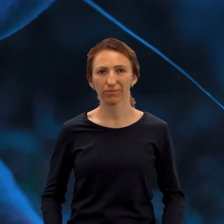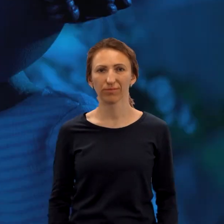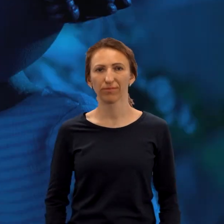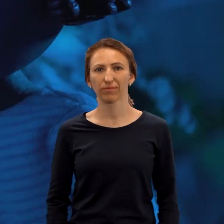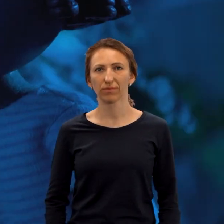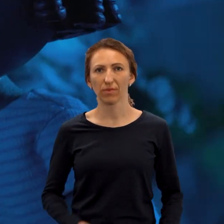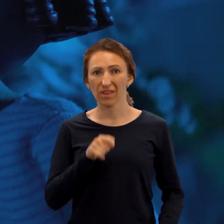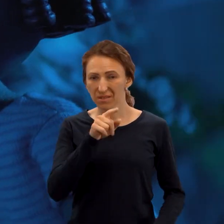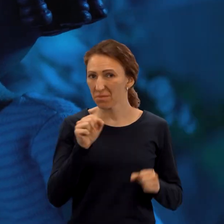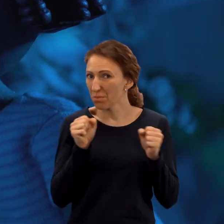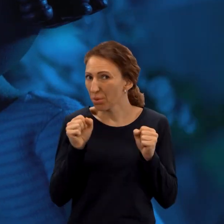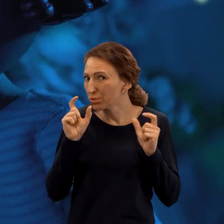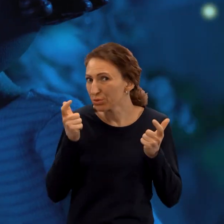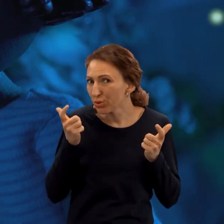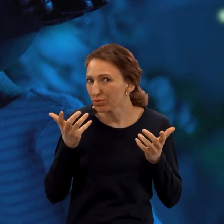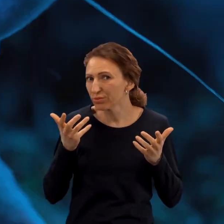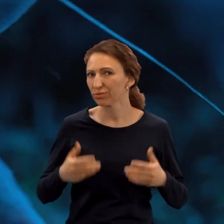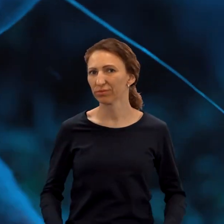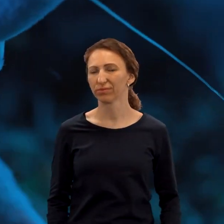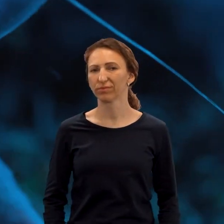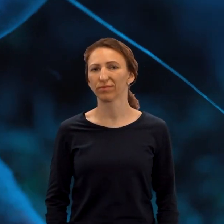Czegoś się boisz?